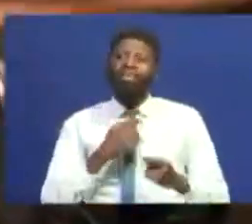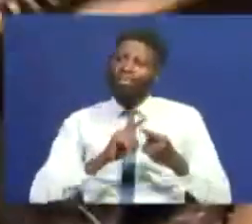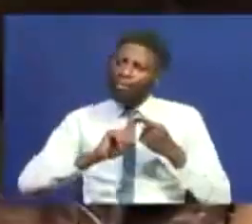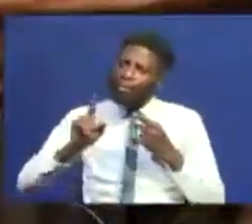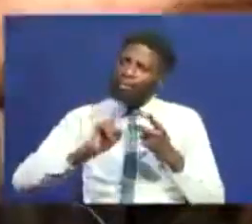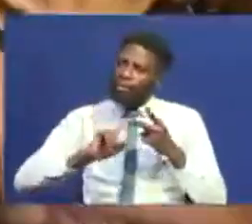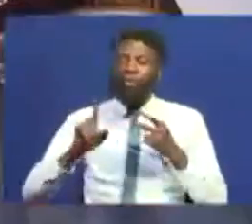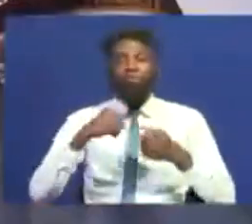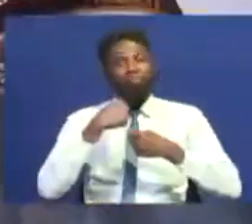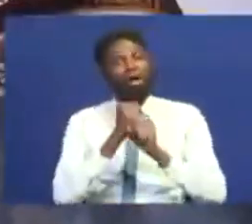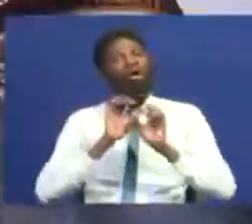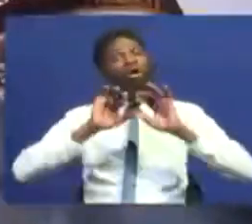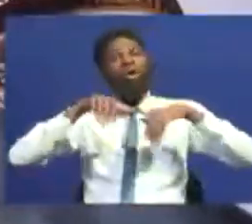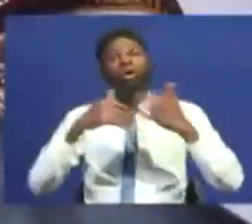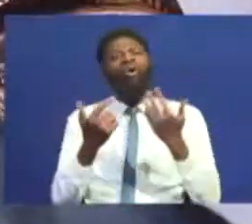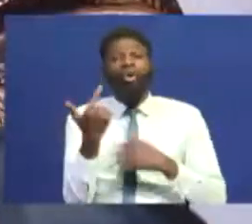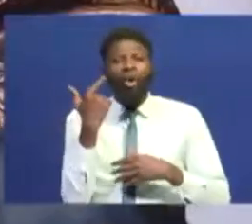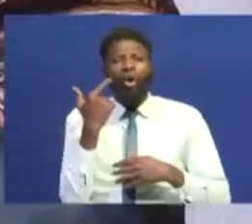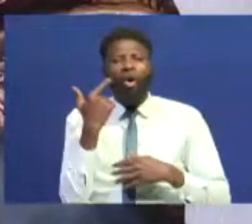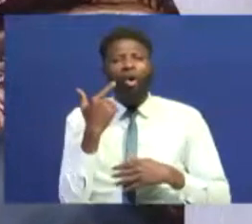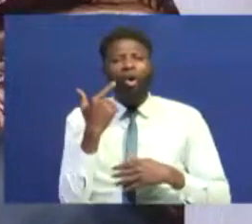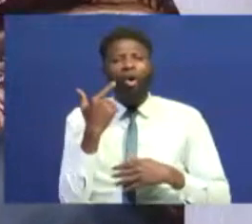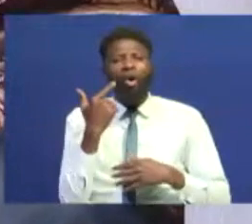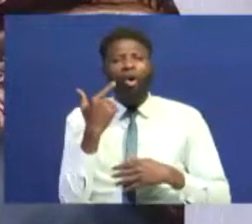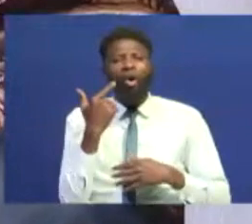kutengeneza. Ama hiyo shughuli ni wapi?